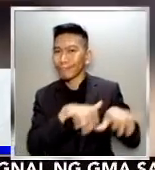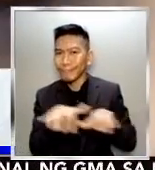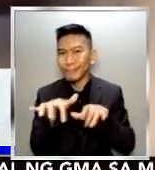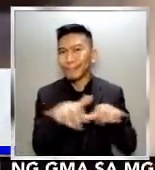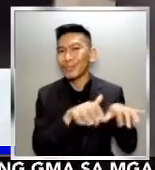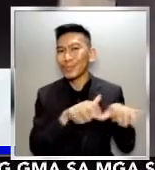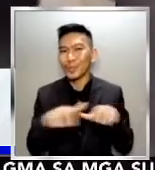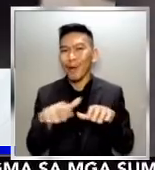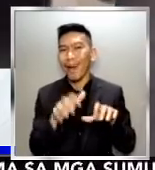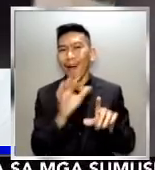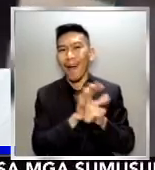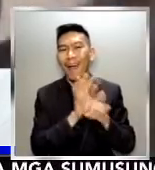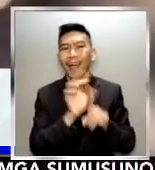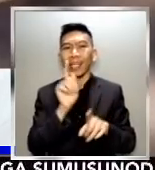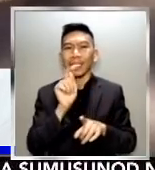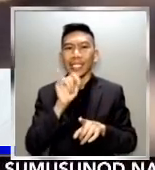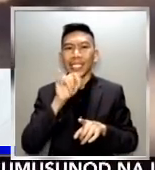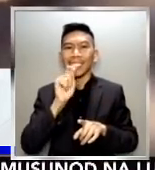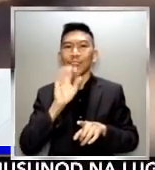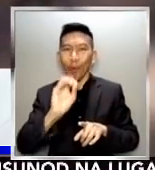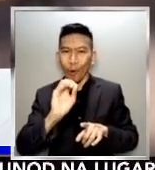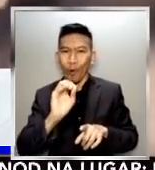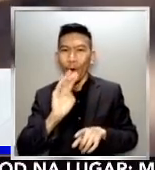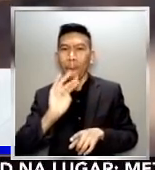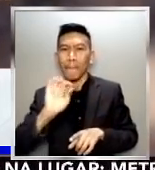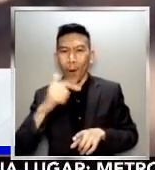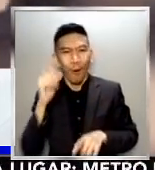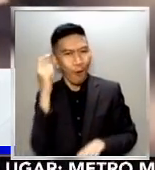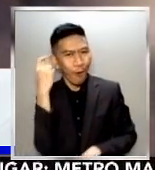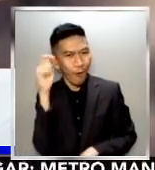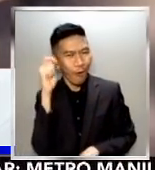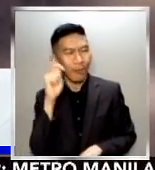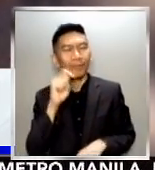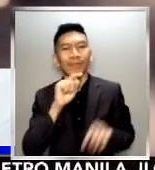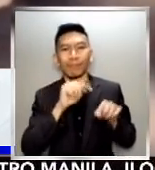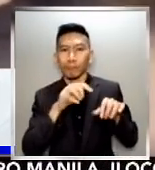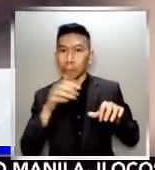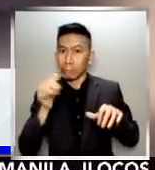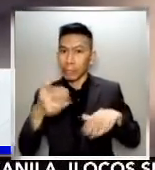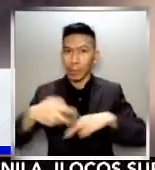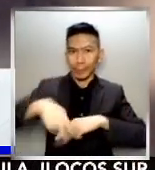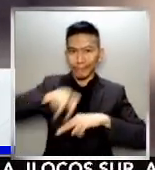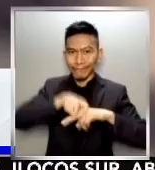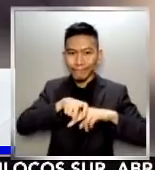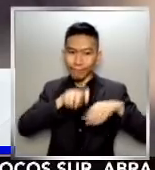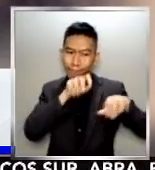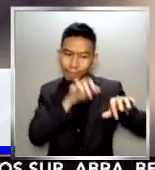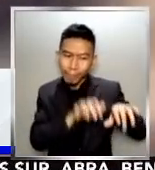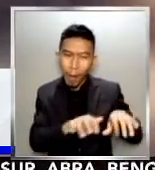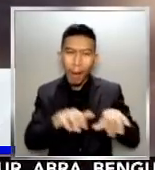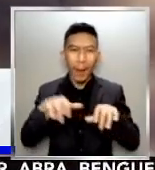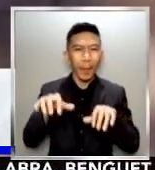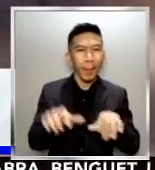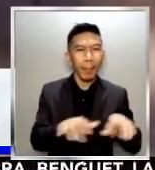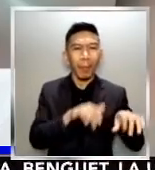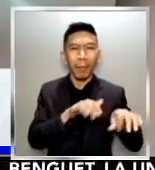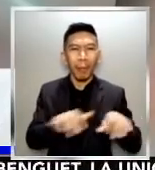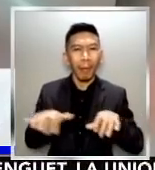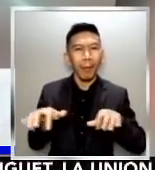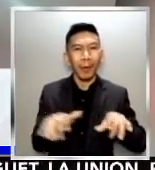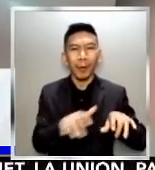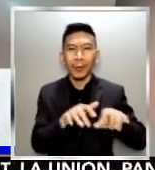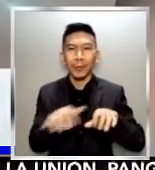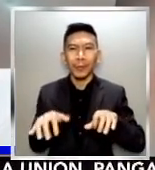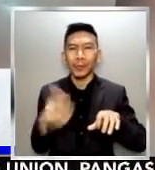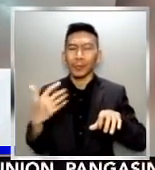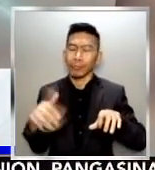Tito Bong. Pag lumapat na ang kanyang mga daliri sa teklado ng kanyang piano, di pwedeng di mapukaw ang iyong